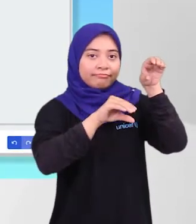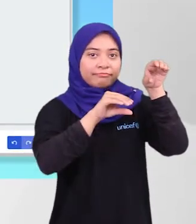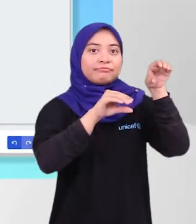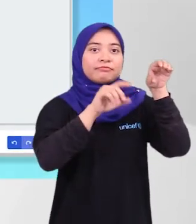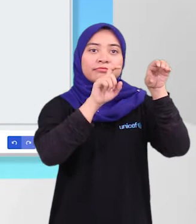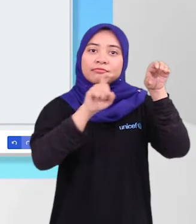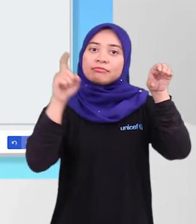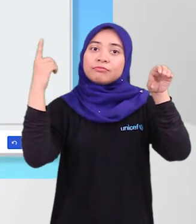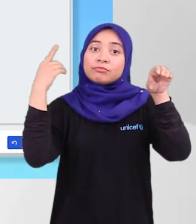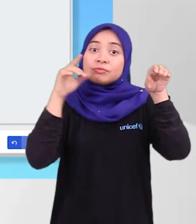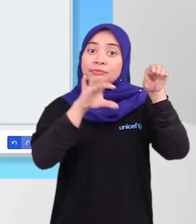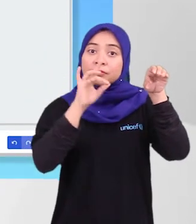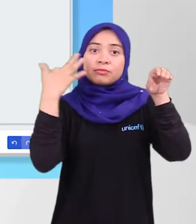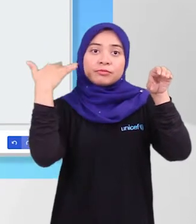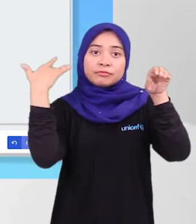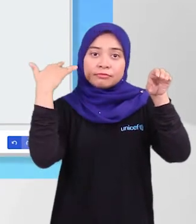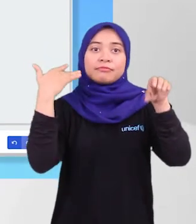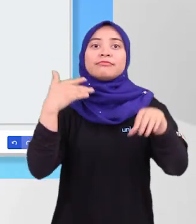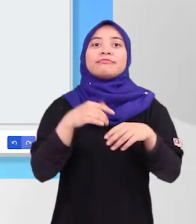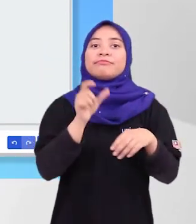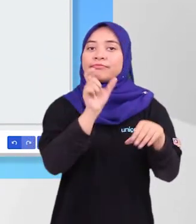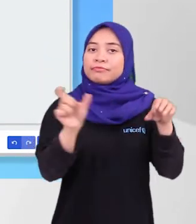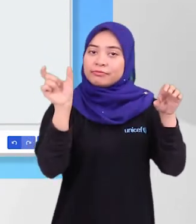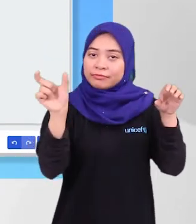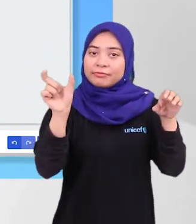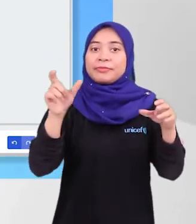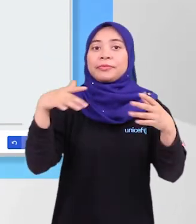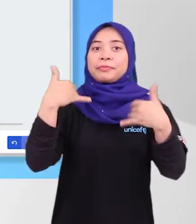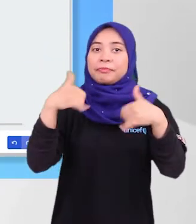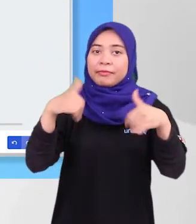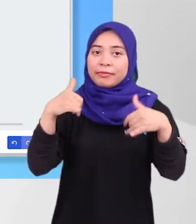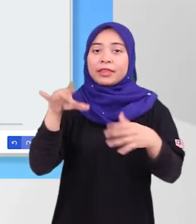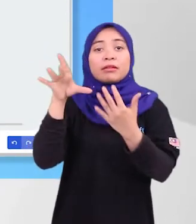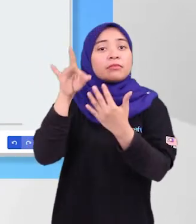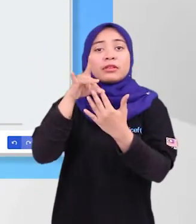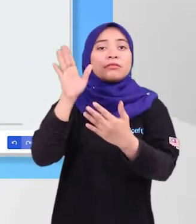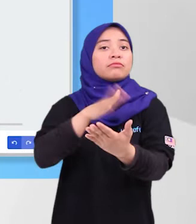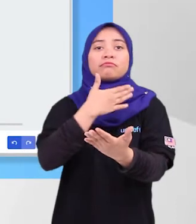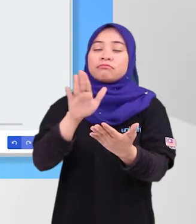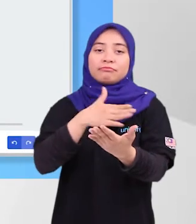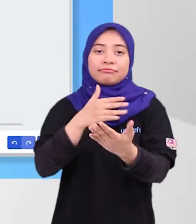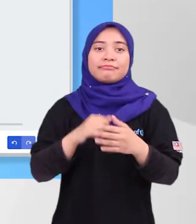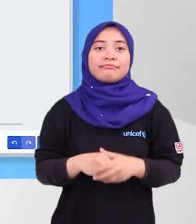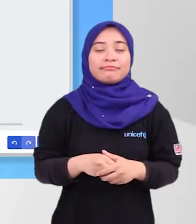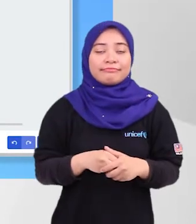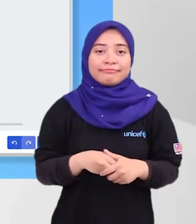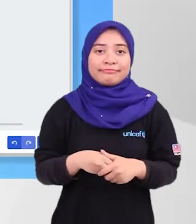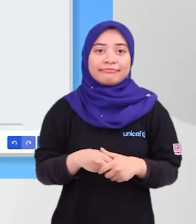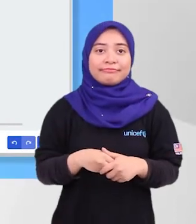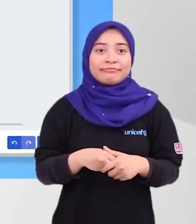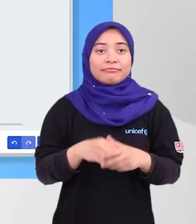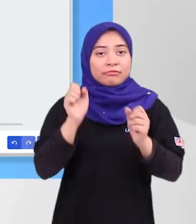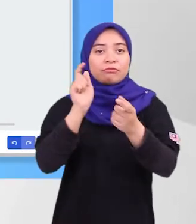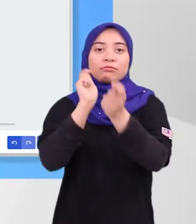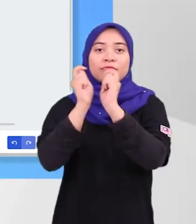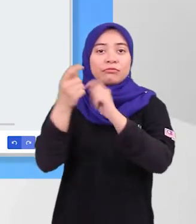gunakan block music. Block play tone akan memainkan nota muzik yang dipilih. Kita